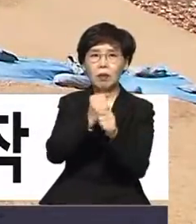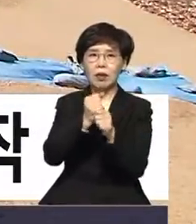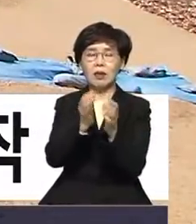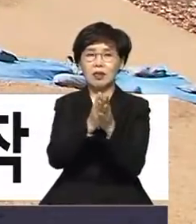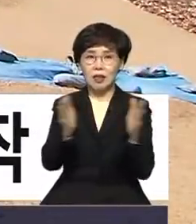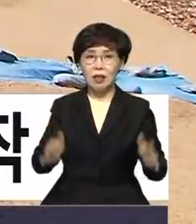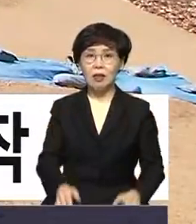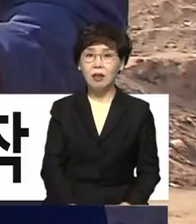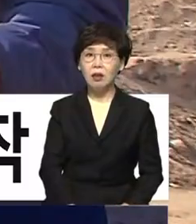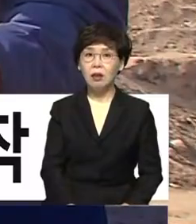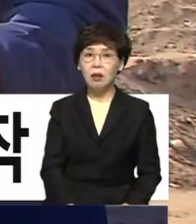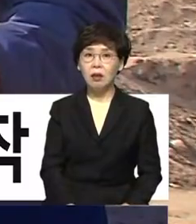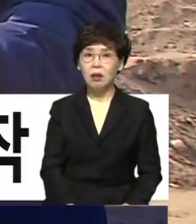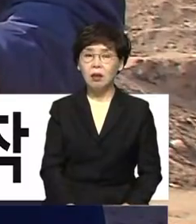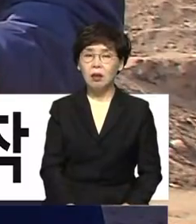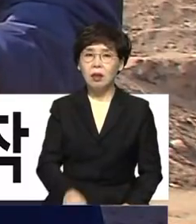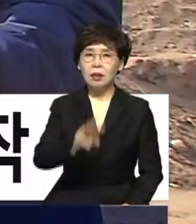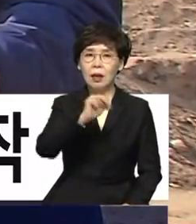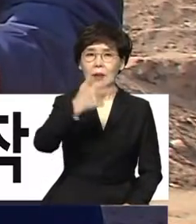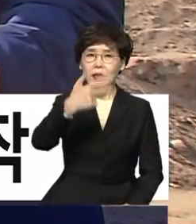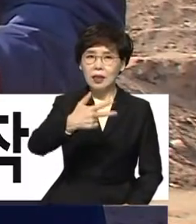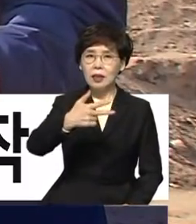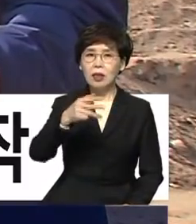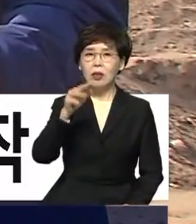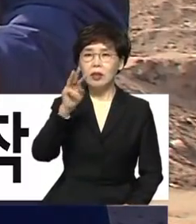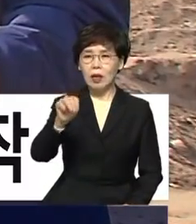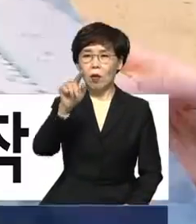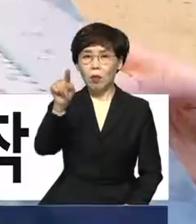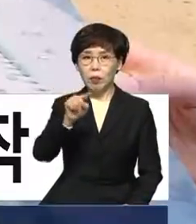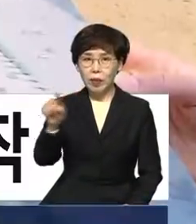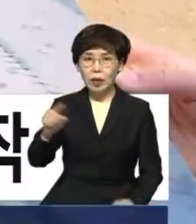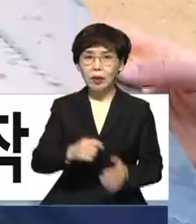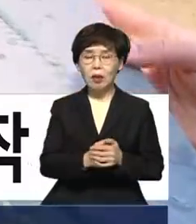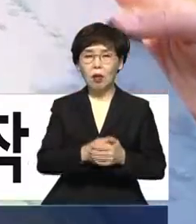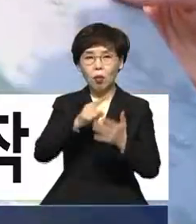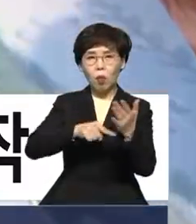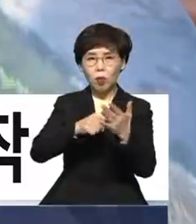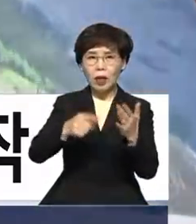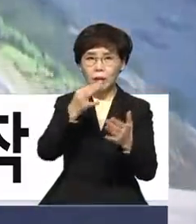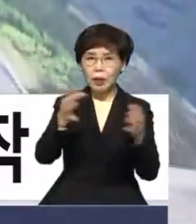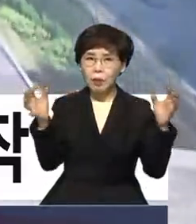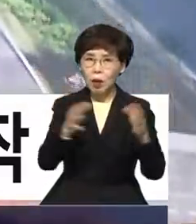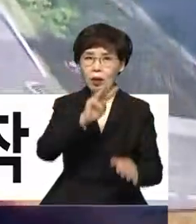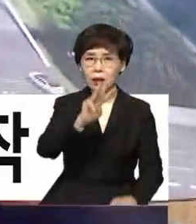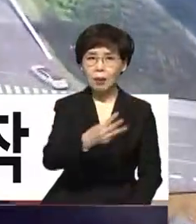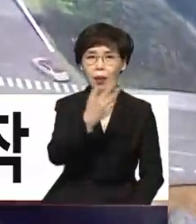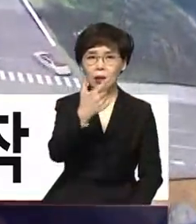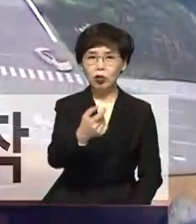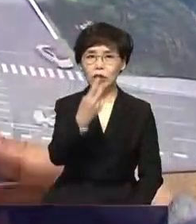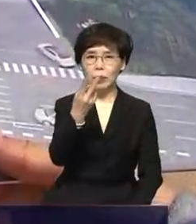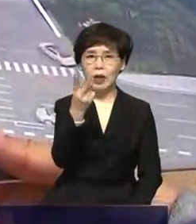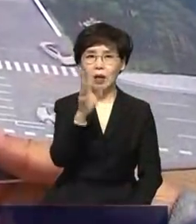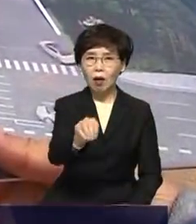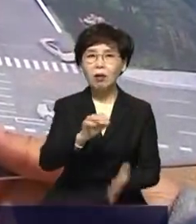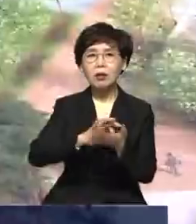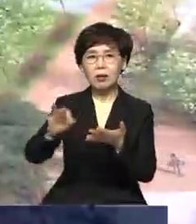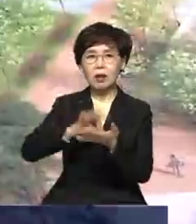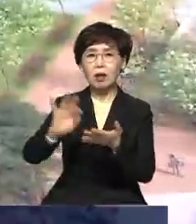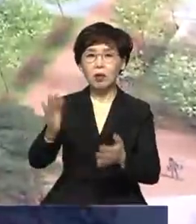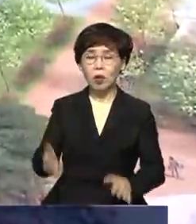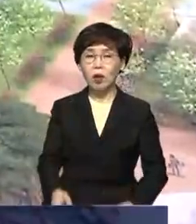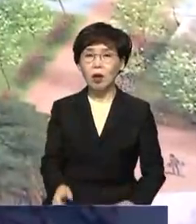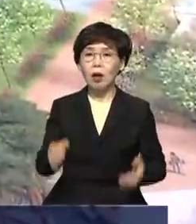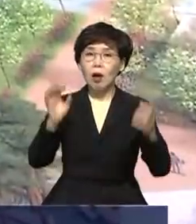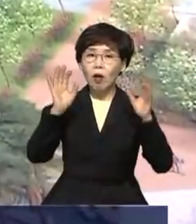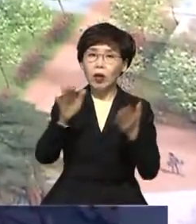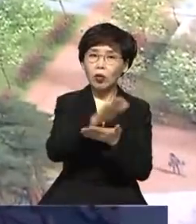들어갔습니다. 규모는 3만 7천 제곱미터, 보상비를 포함해 362억 원이 투입됩니다.